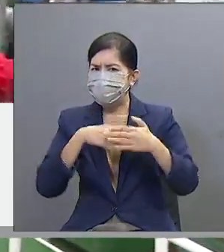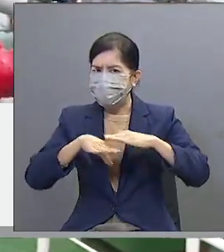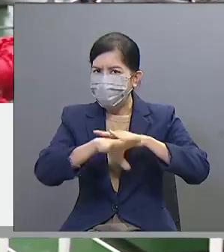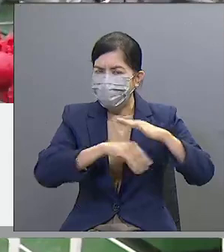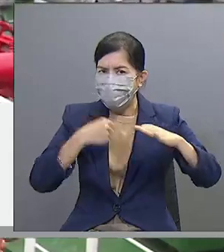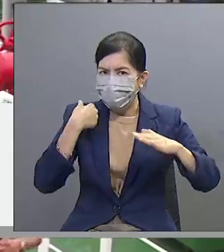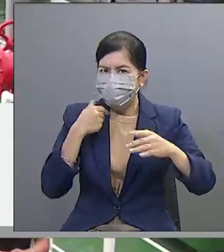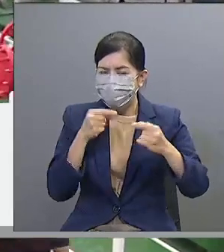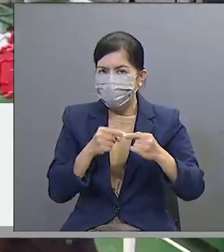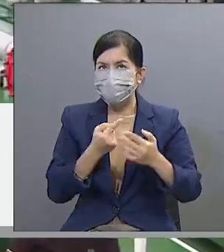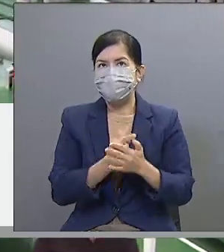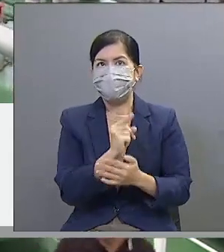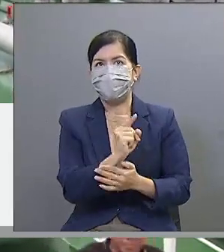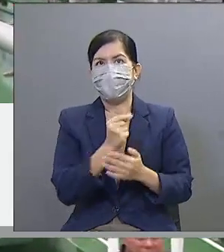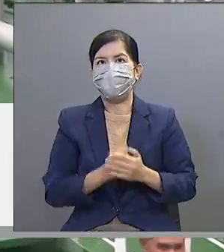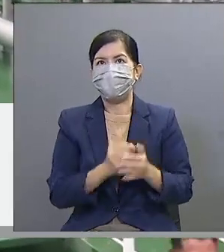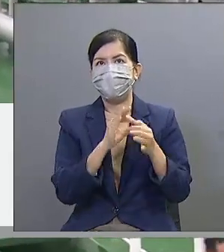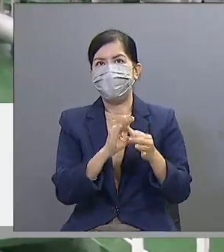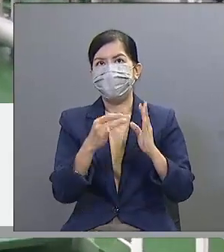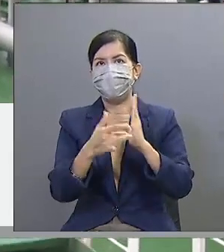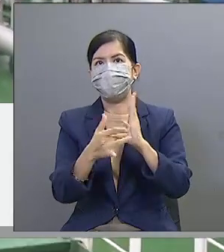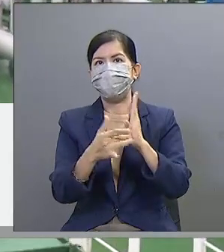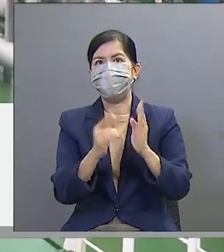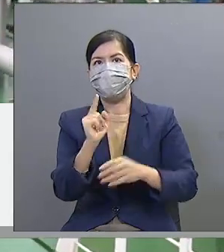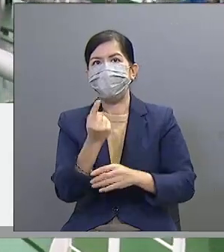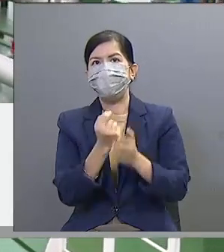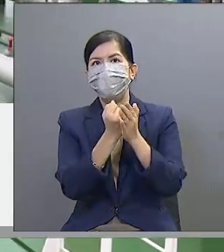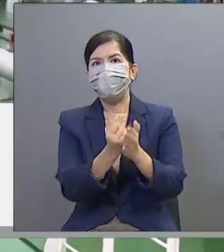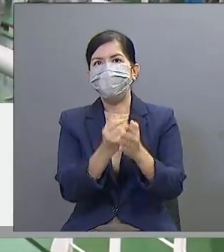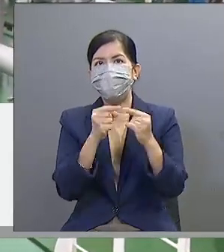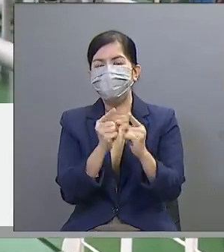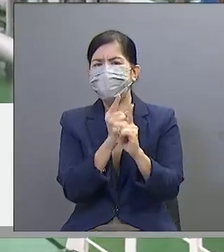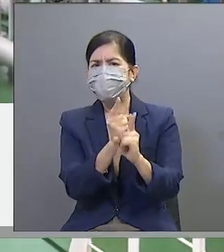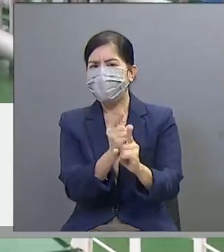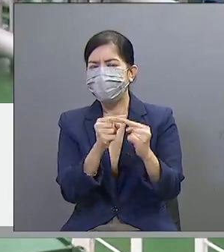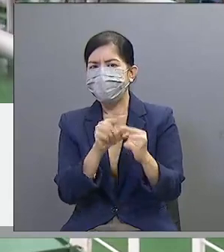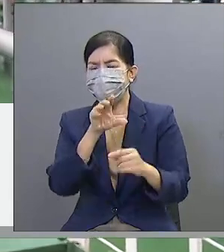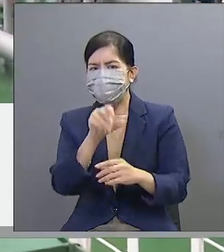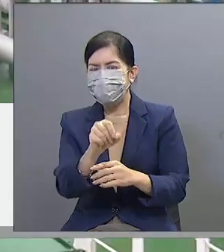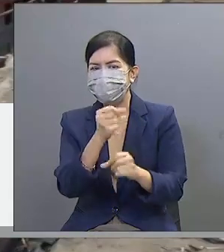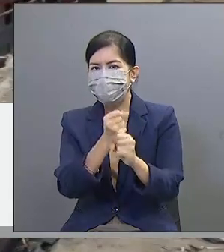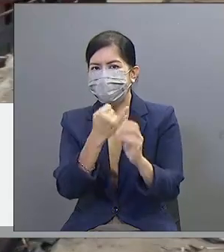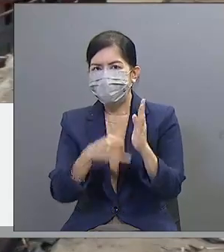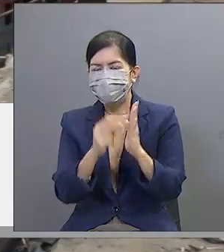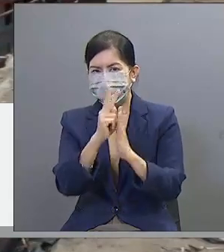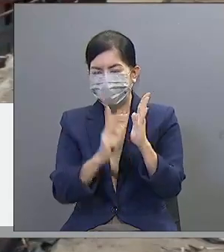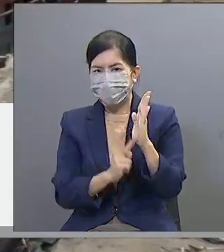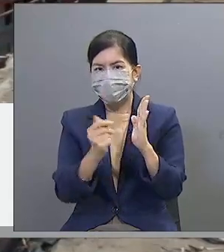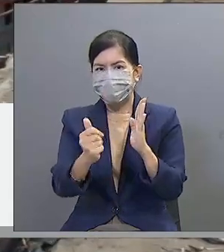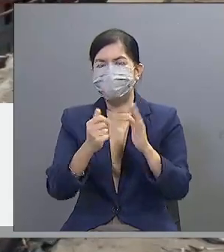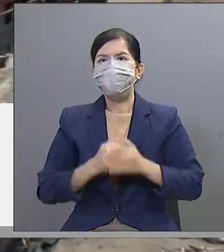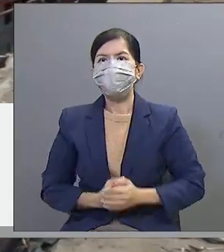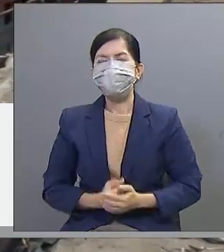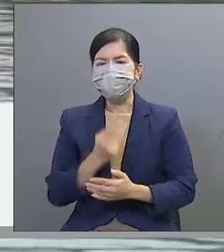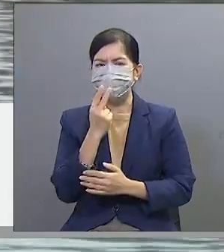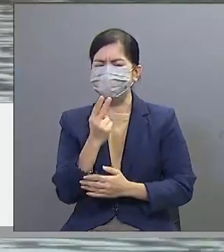พียงใดซึ่งกรมมองว่าเทคโนโลยีเหล่านี้เนี่ยจะสามารถทำให้ตรวจจับการขนถ่ายน้ำมันเขียวได้เพิ่มขึ้นค่ะ จุดที่ตั้ง